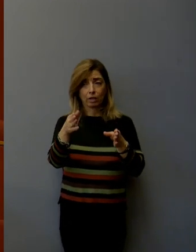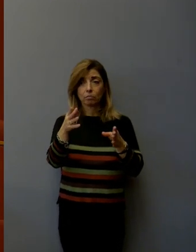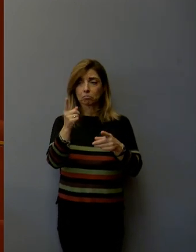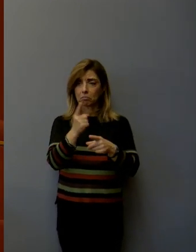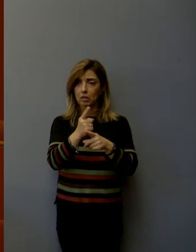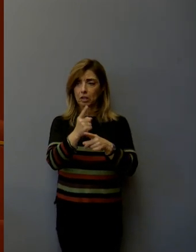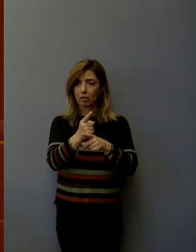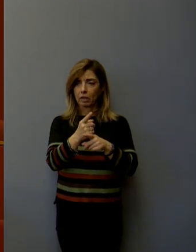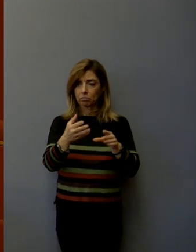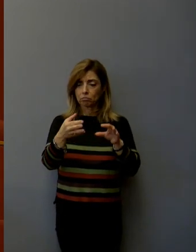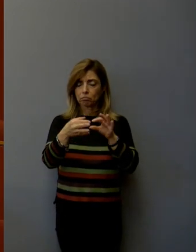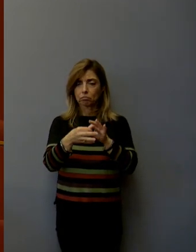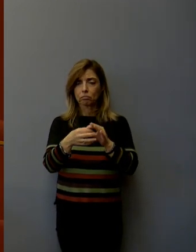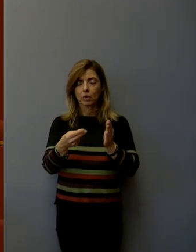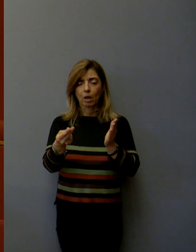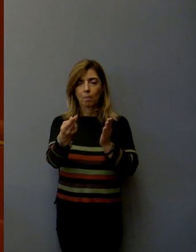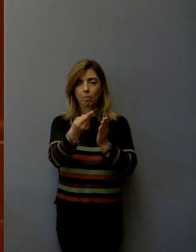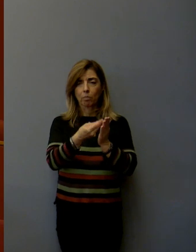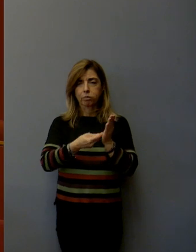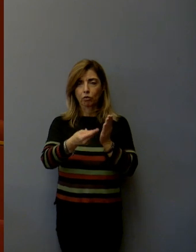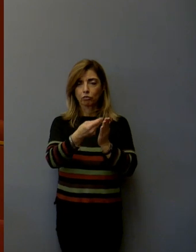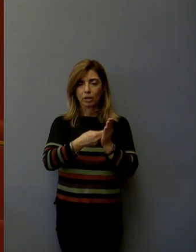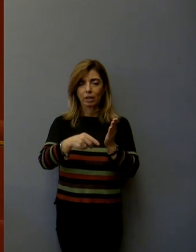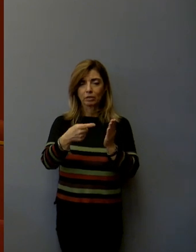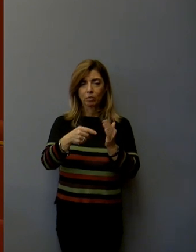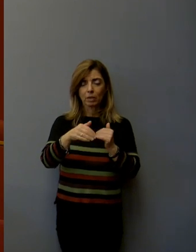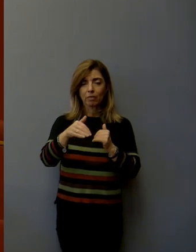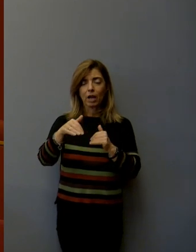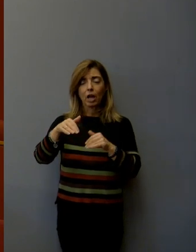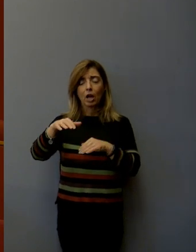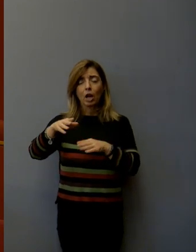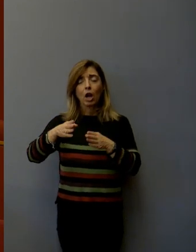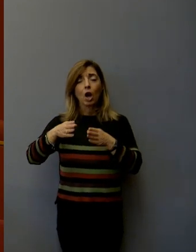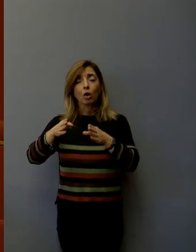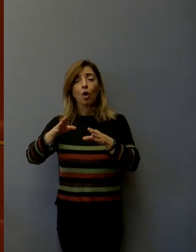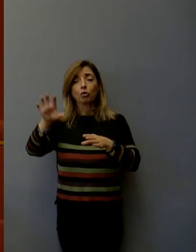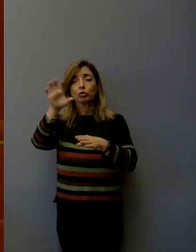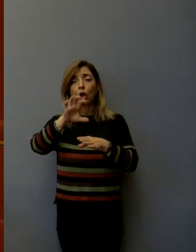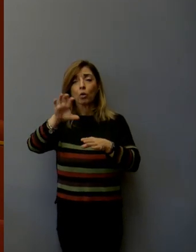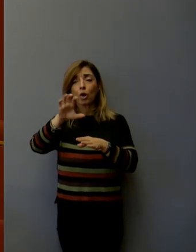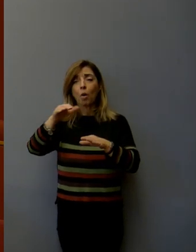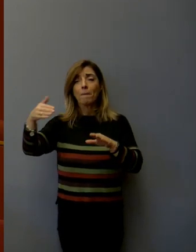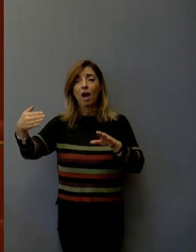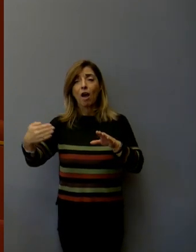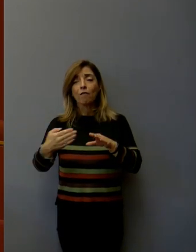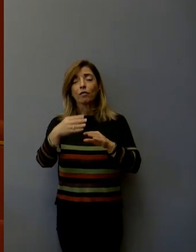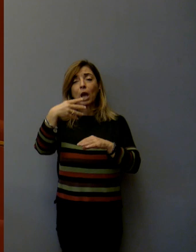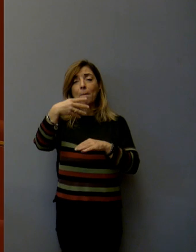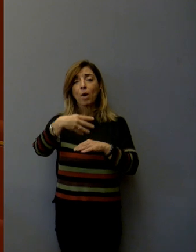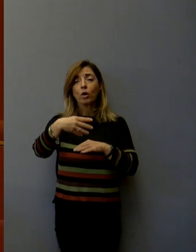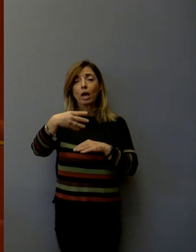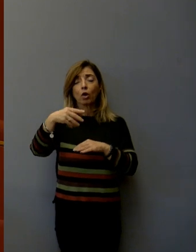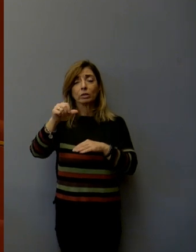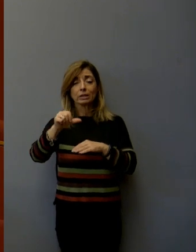i collegamenti tra via Monaco Simone e Corso Europa abbiamo fatto una commissione con il